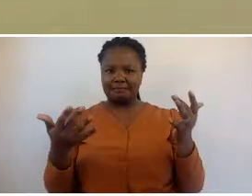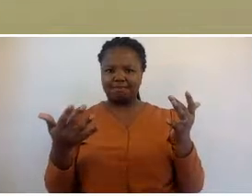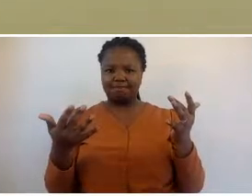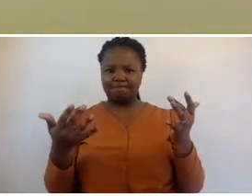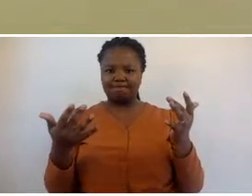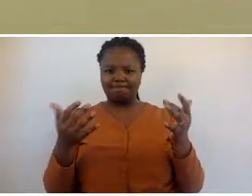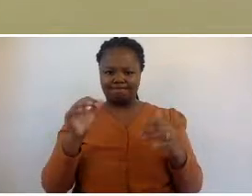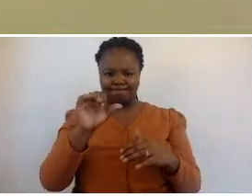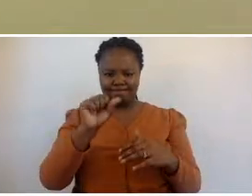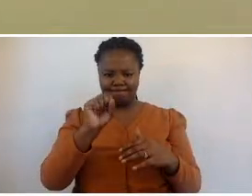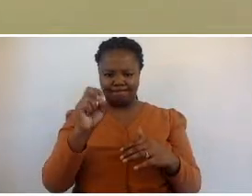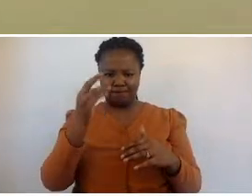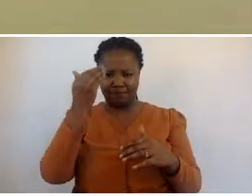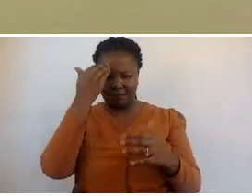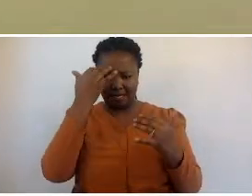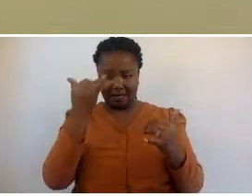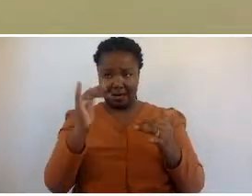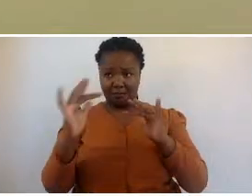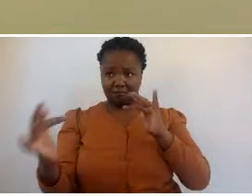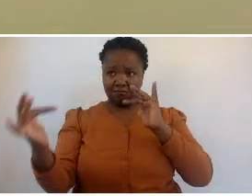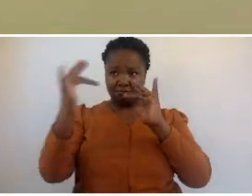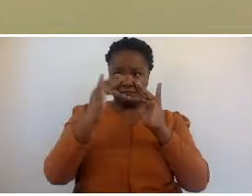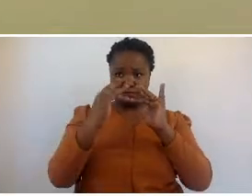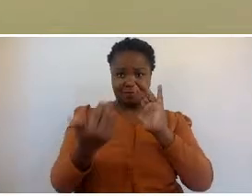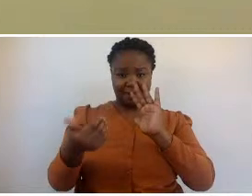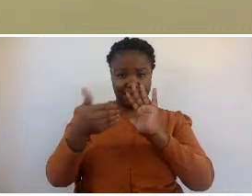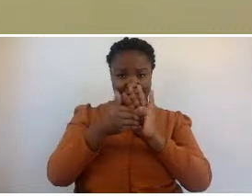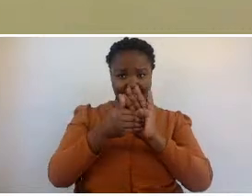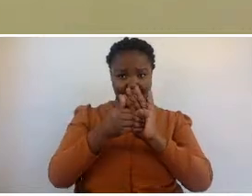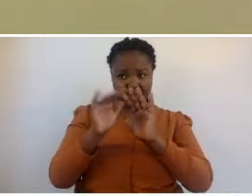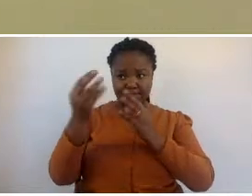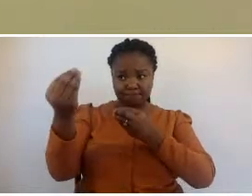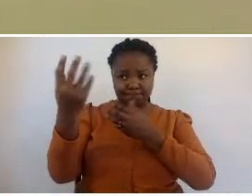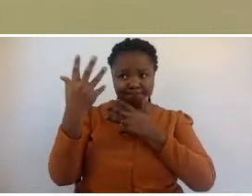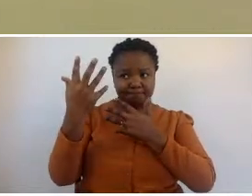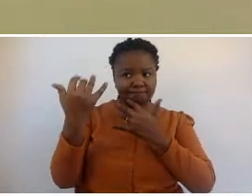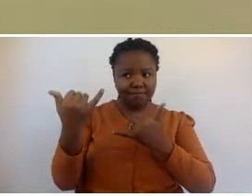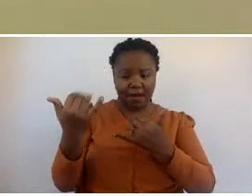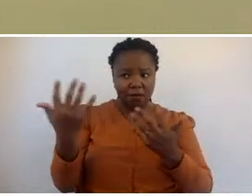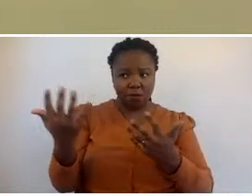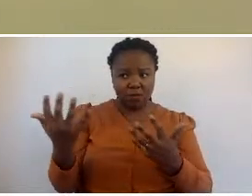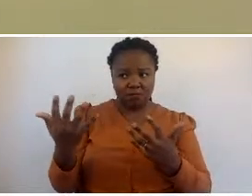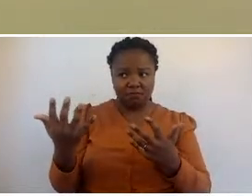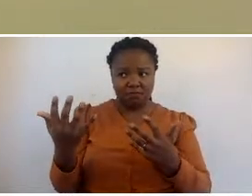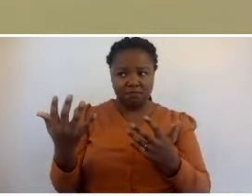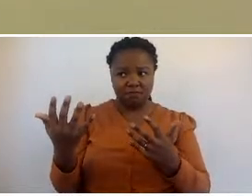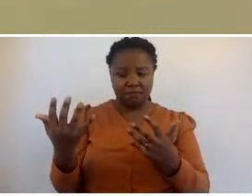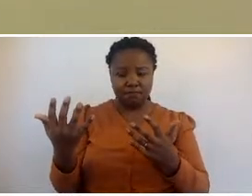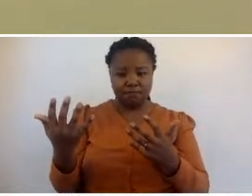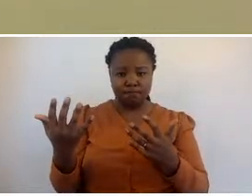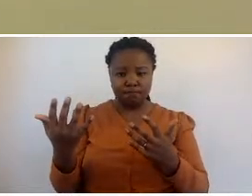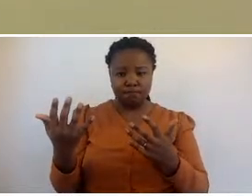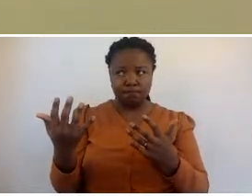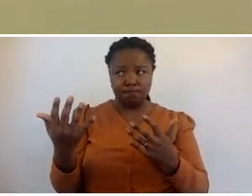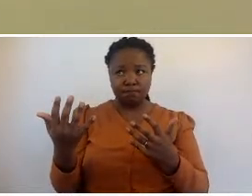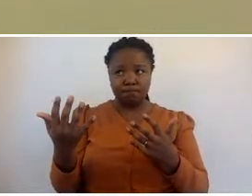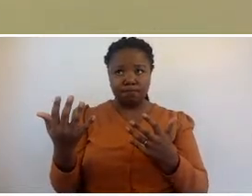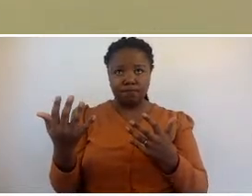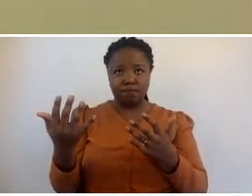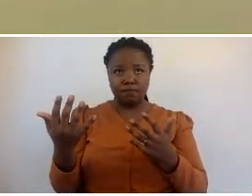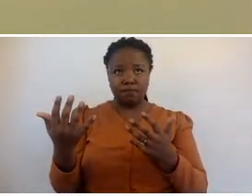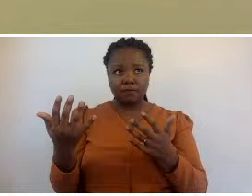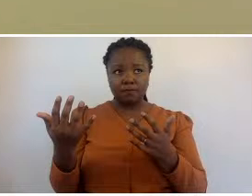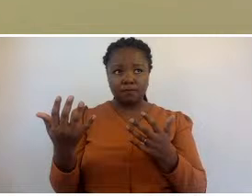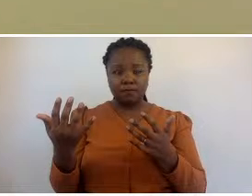été interrompue. Nous allons essayer peut-être de rétablir la communication avec Jobix Kalumba. Est-ce qu'on peut m'indiquer si on va